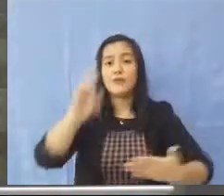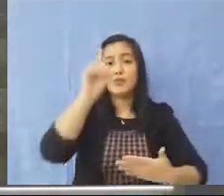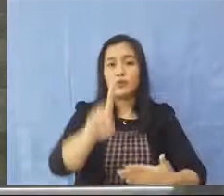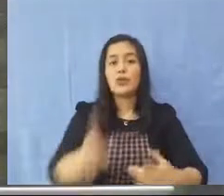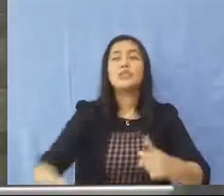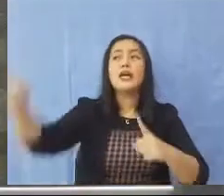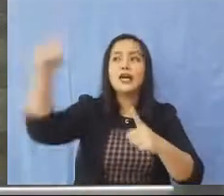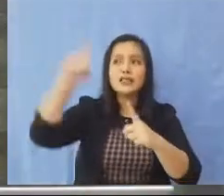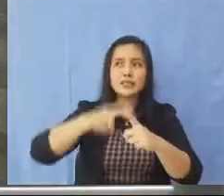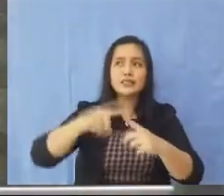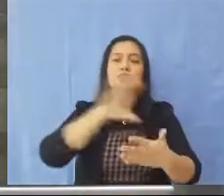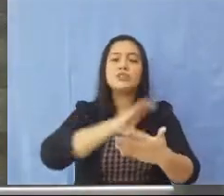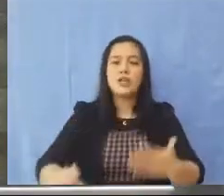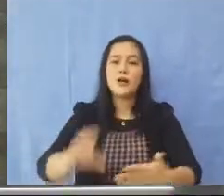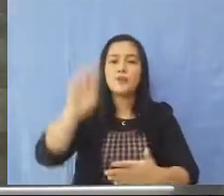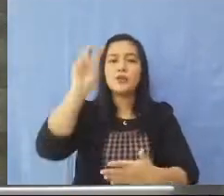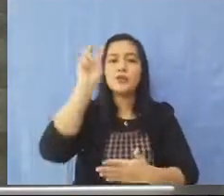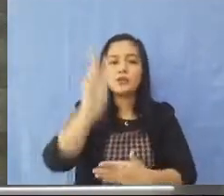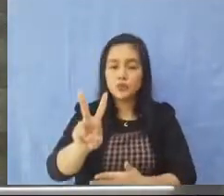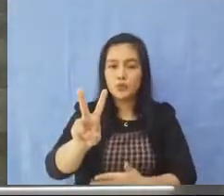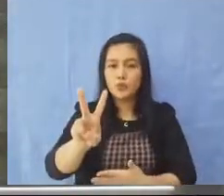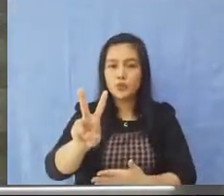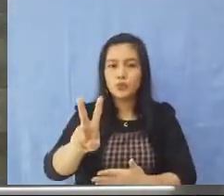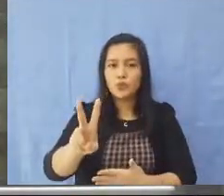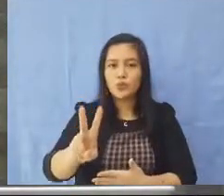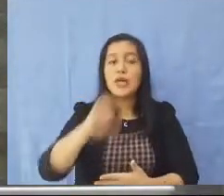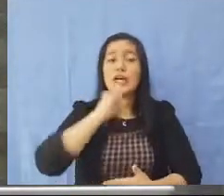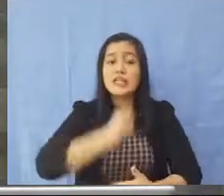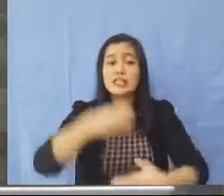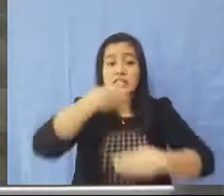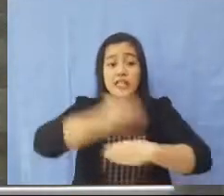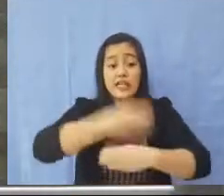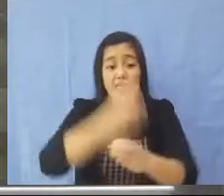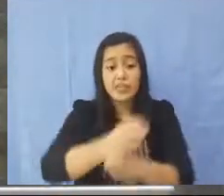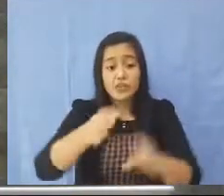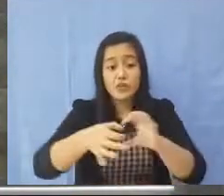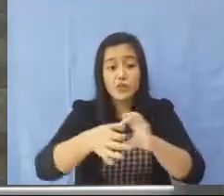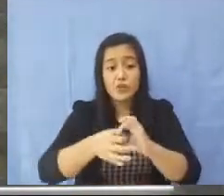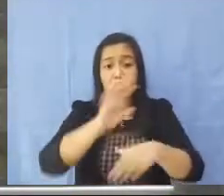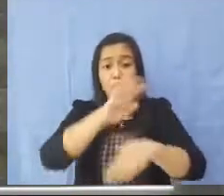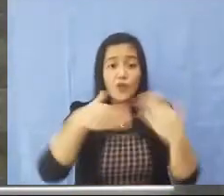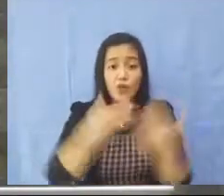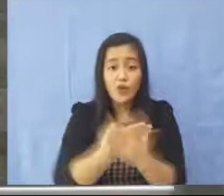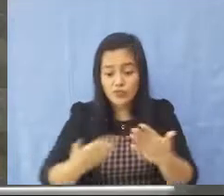yan po yung creation of all things. That's the first part ng foundational chapters.